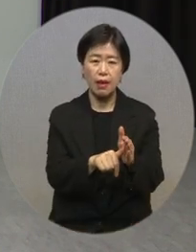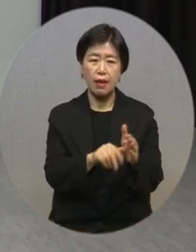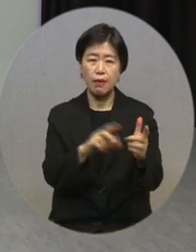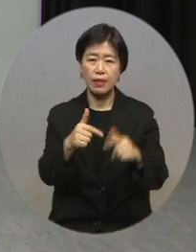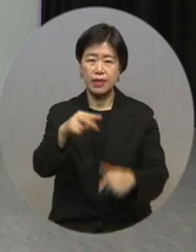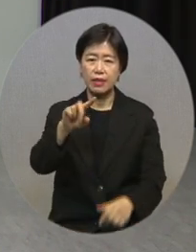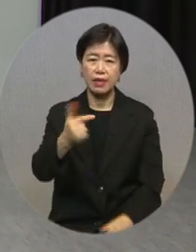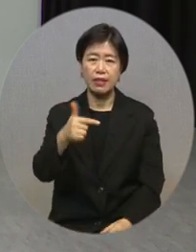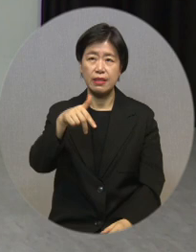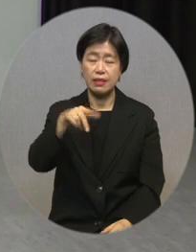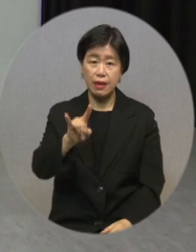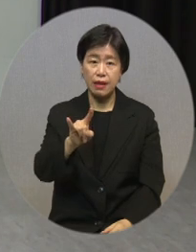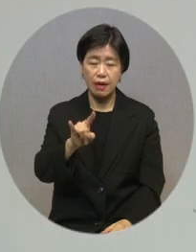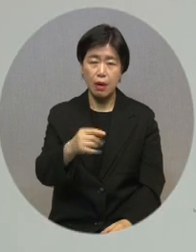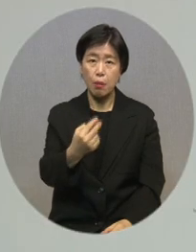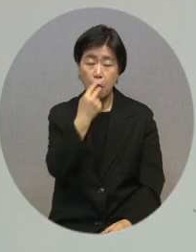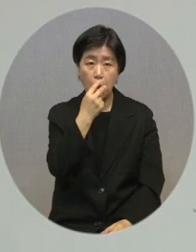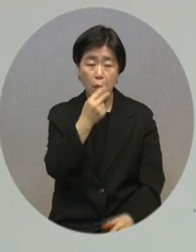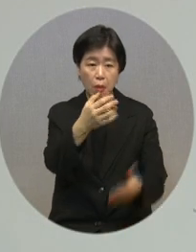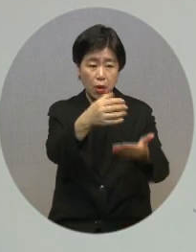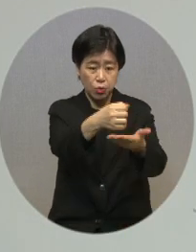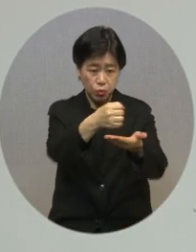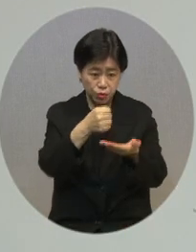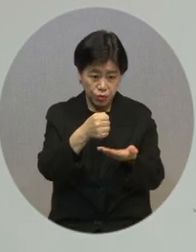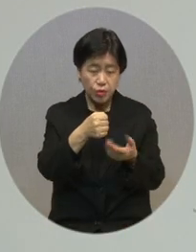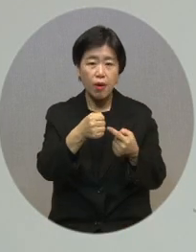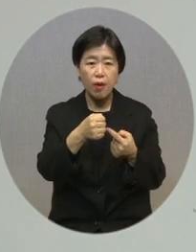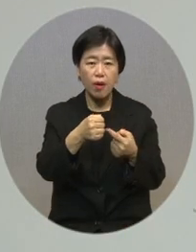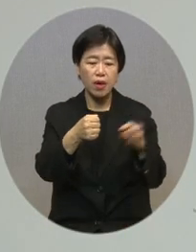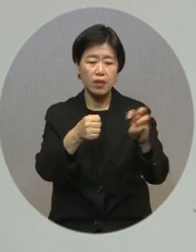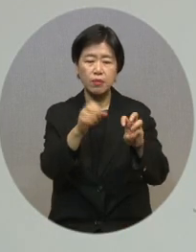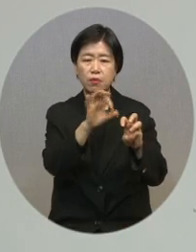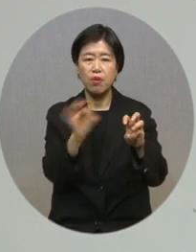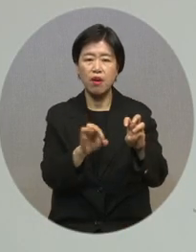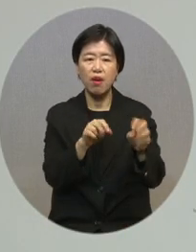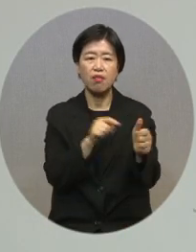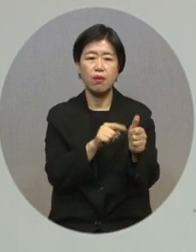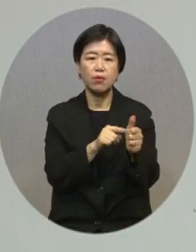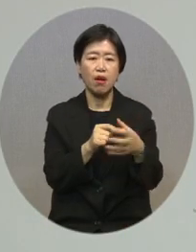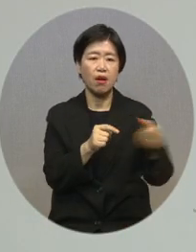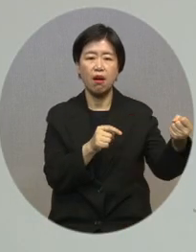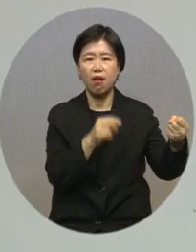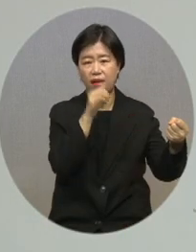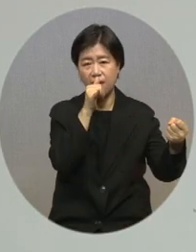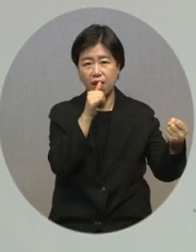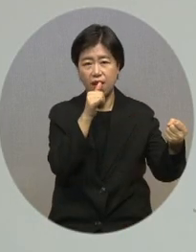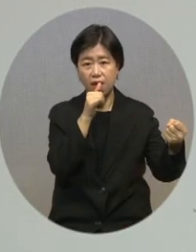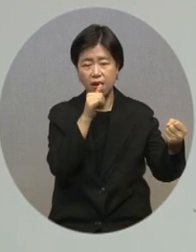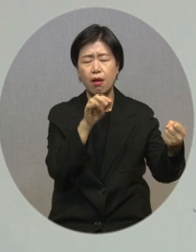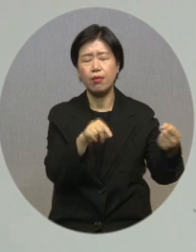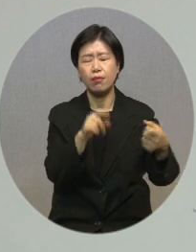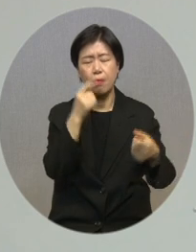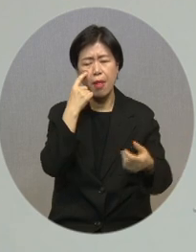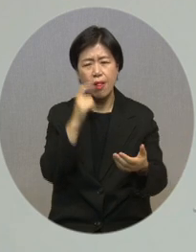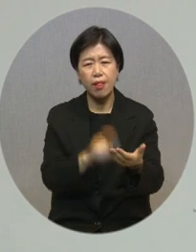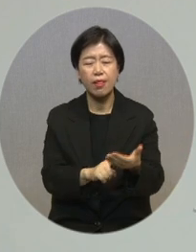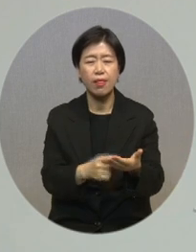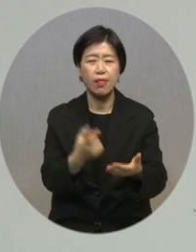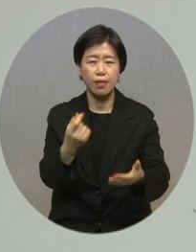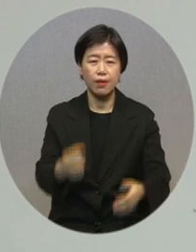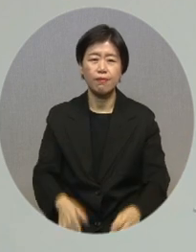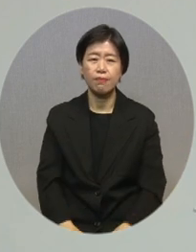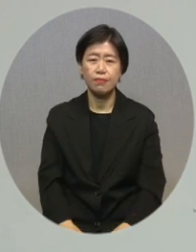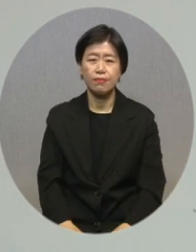가져가는 이런 식으로 그 하는 사례들이 그 적발이 됐습니다. 그래서 이번에 저희들이 다 그런 그 사례들은